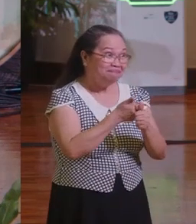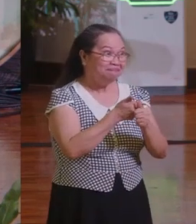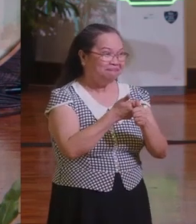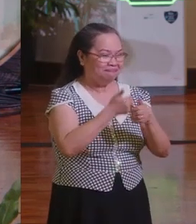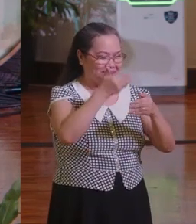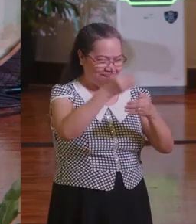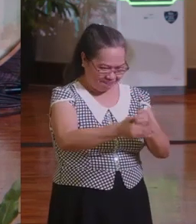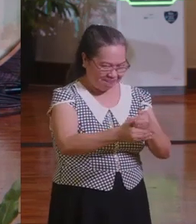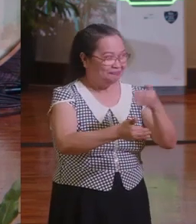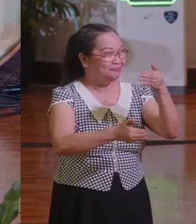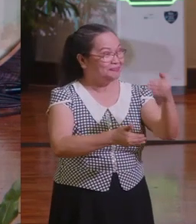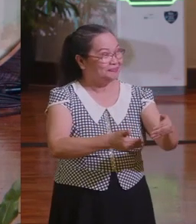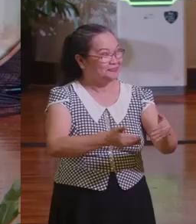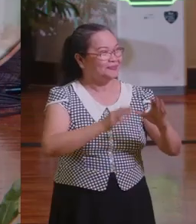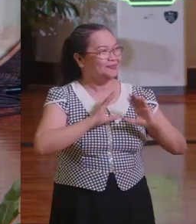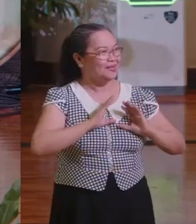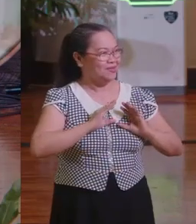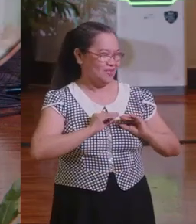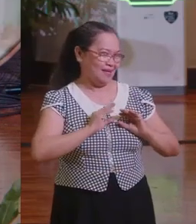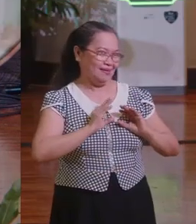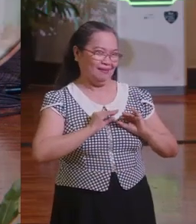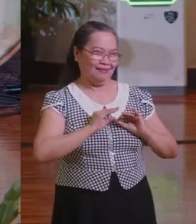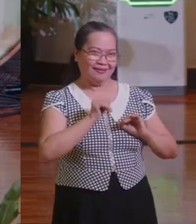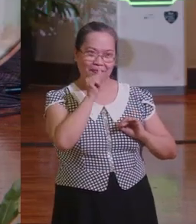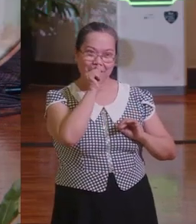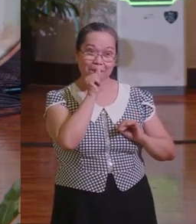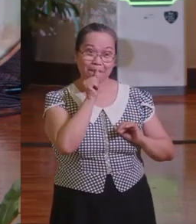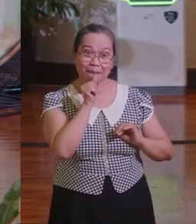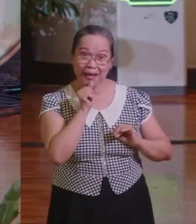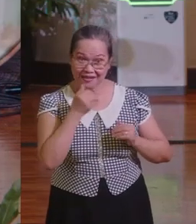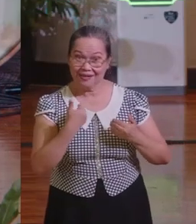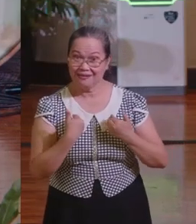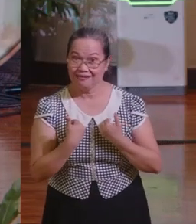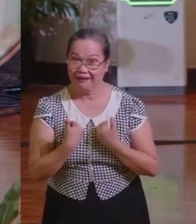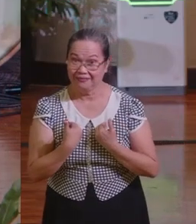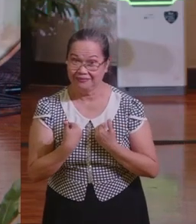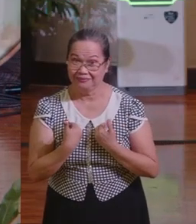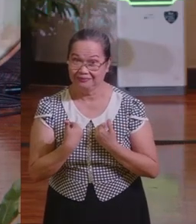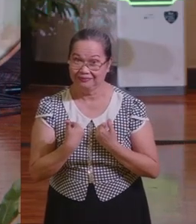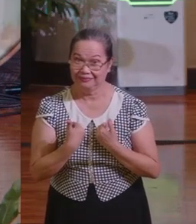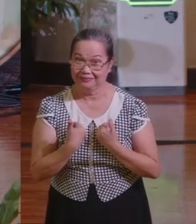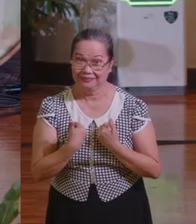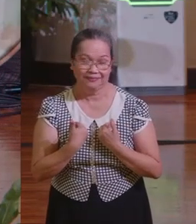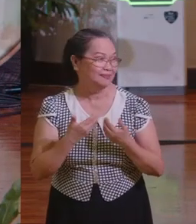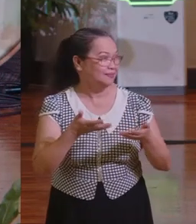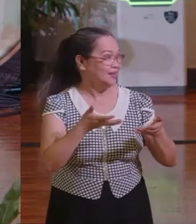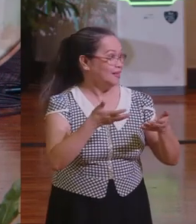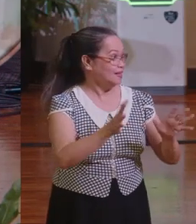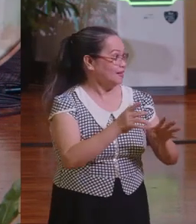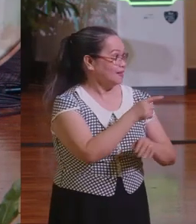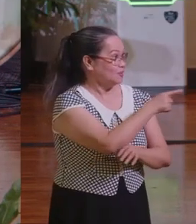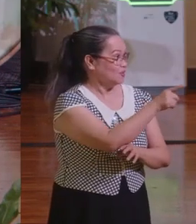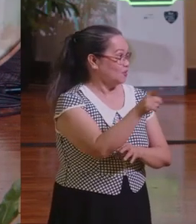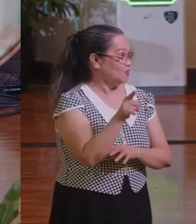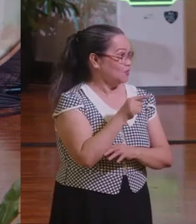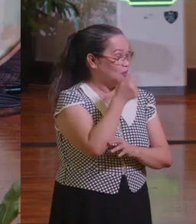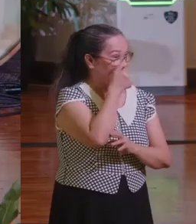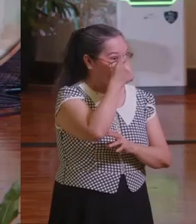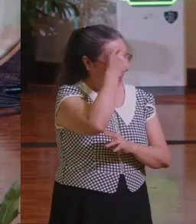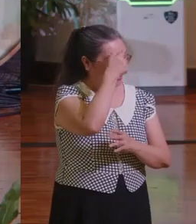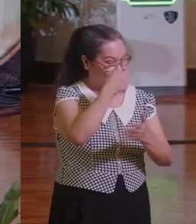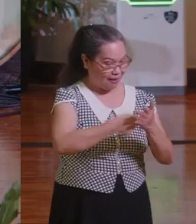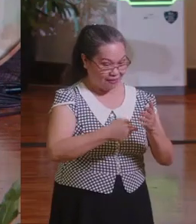meron pong gentleness, merong patience. No? Let him be to you as a Gentile and a